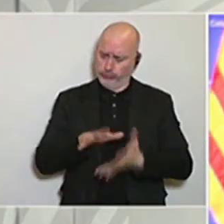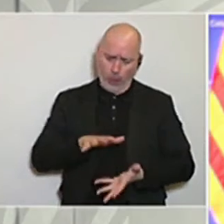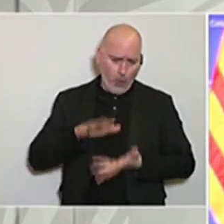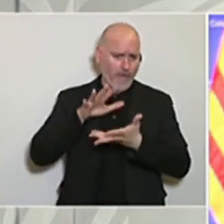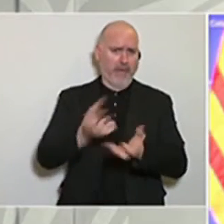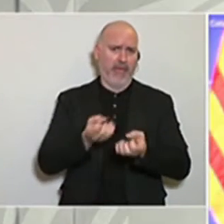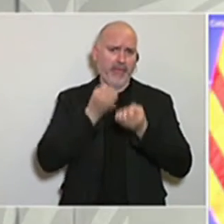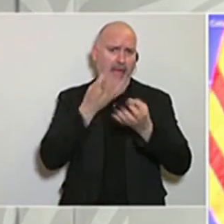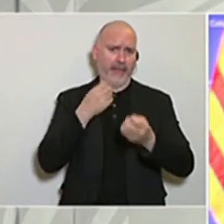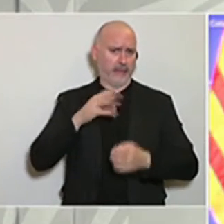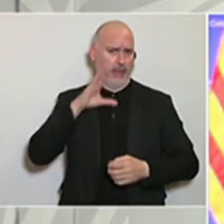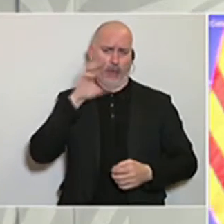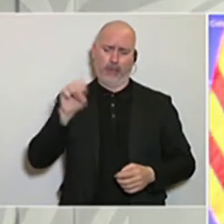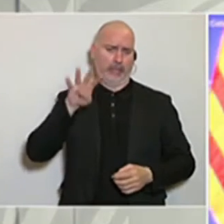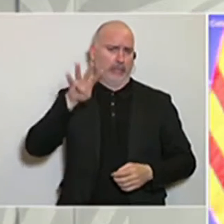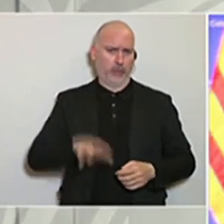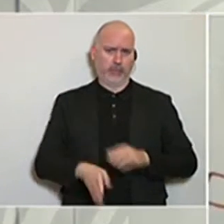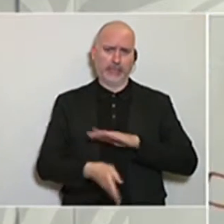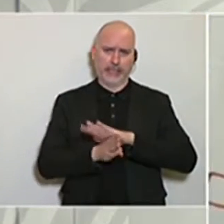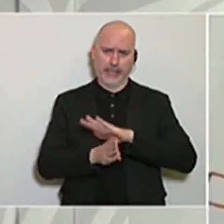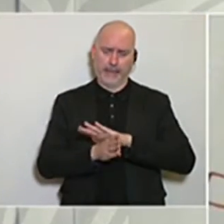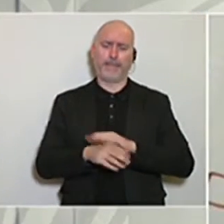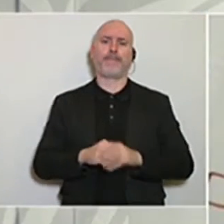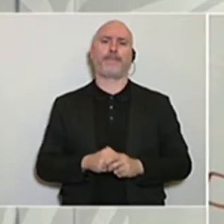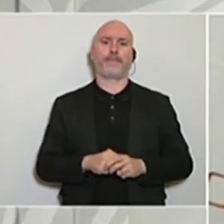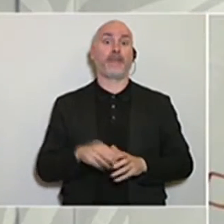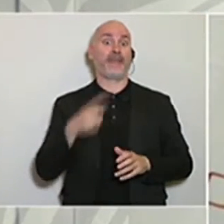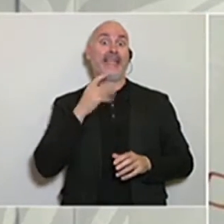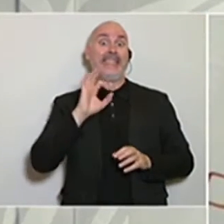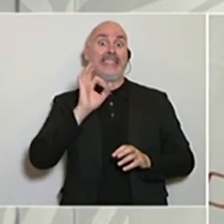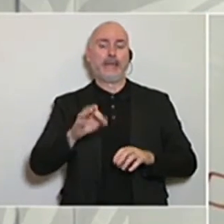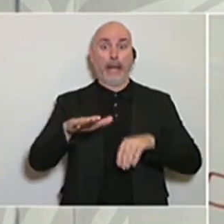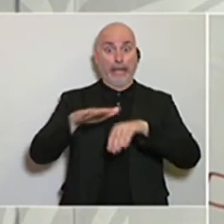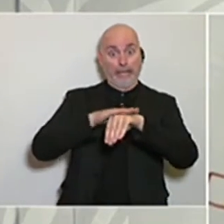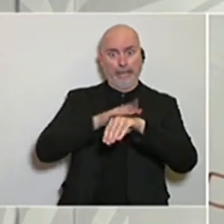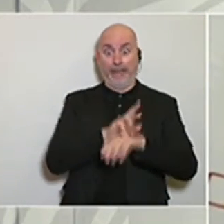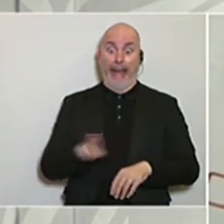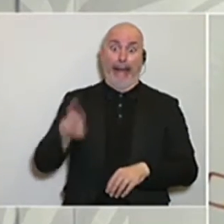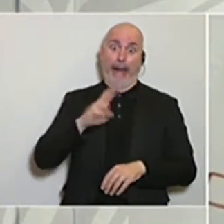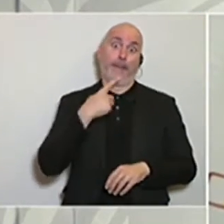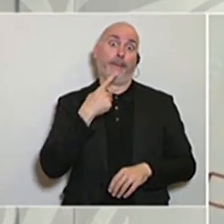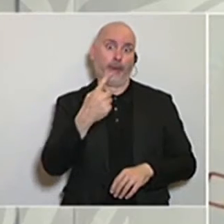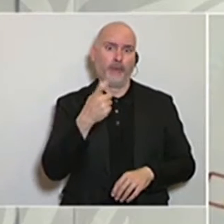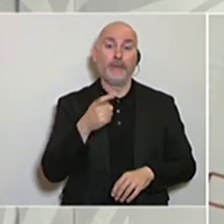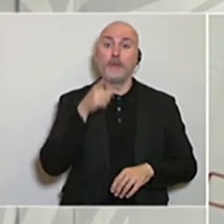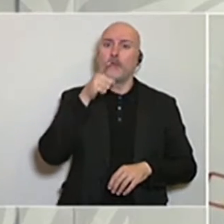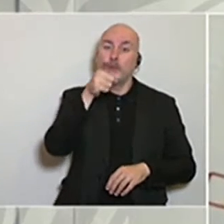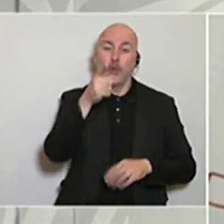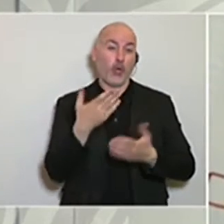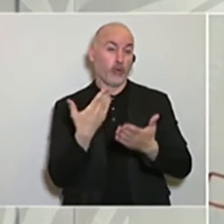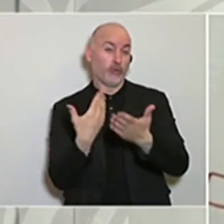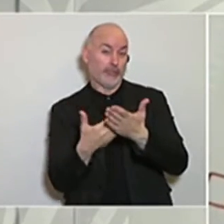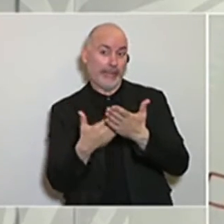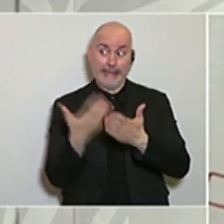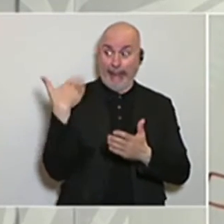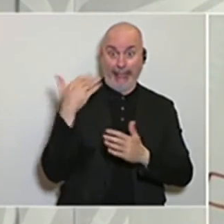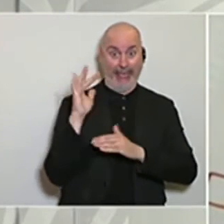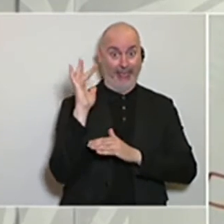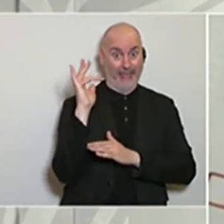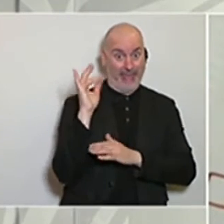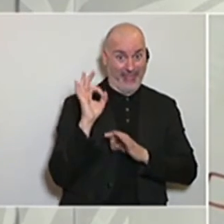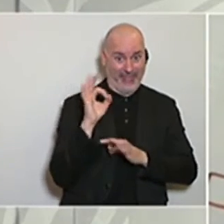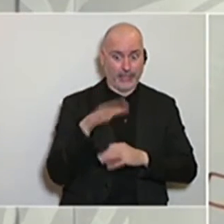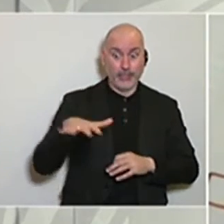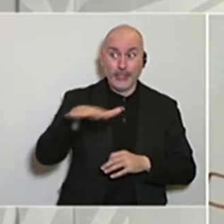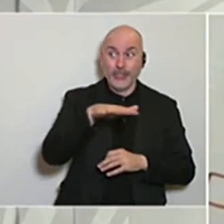Govern de Catalunya. Sí, però, consellera, perdó que repregunti, li consta que el passat divendres aquesta